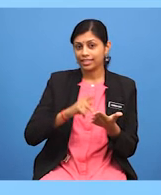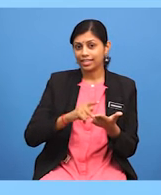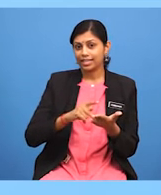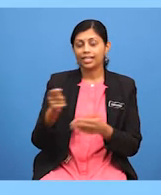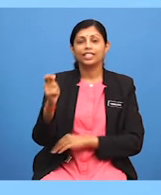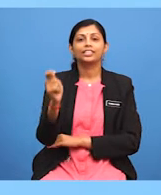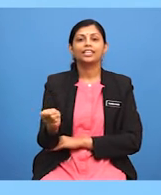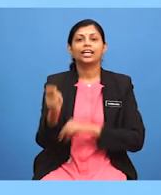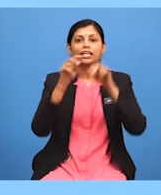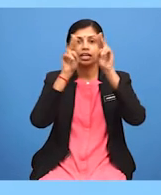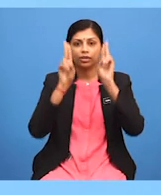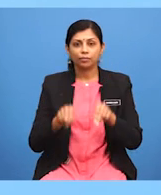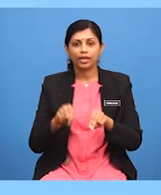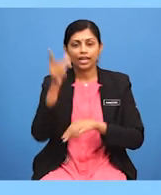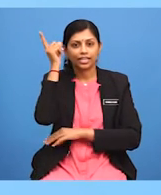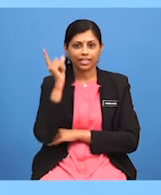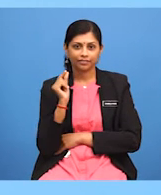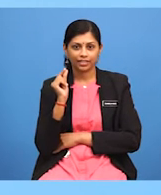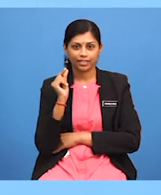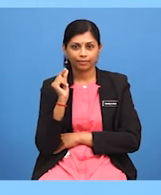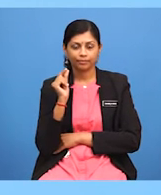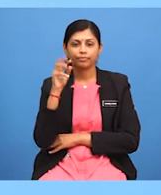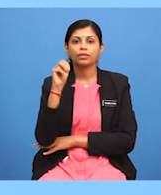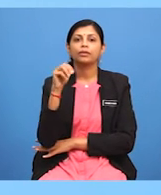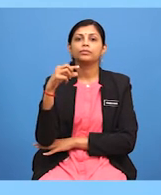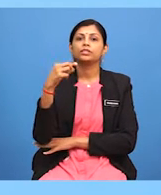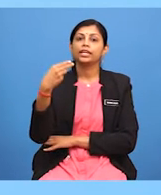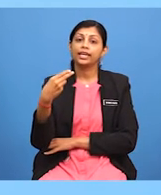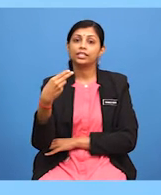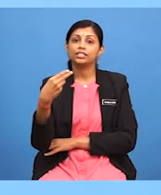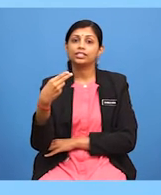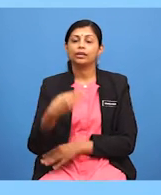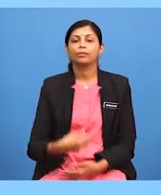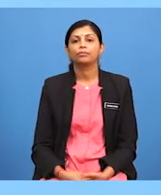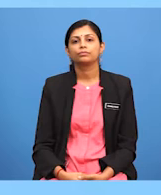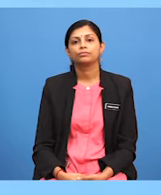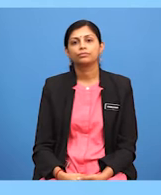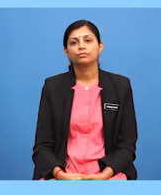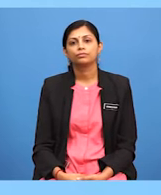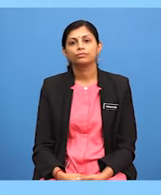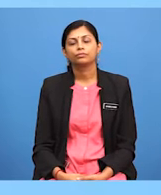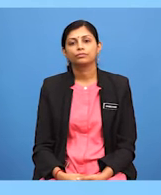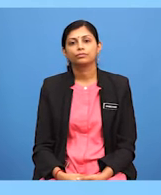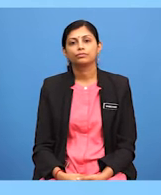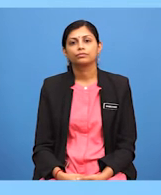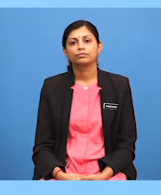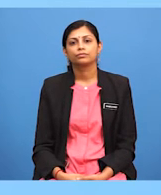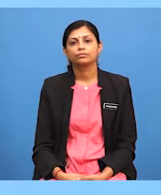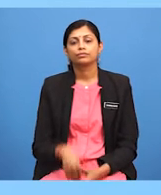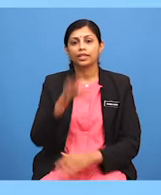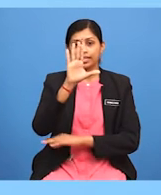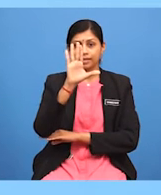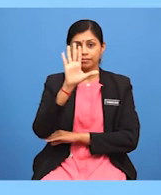bersamaan dengan jisim 5 kilogram darab pecutan graviti 10 meter saat